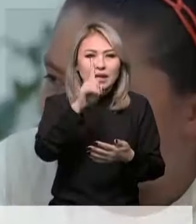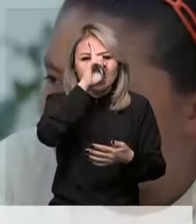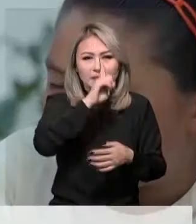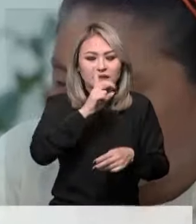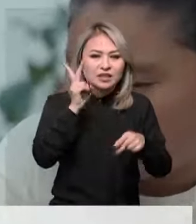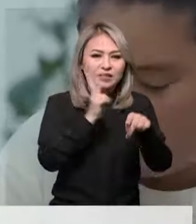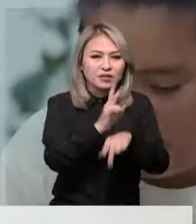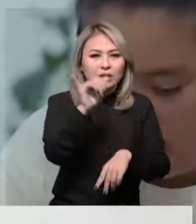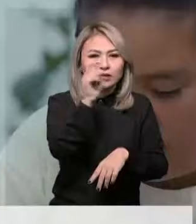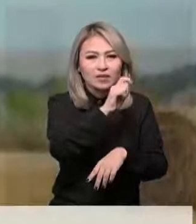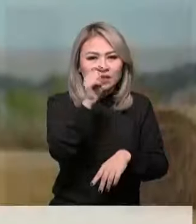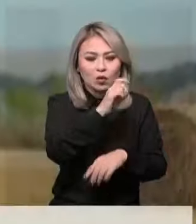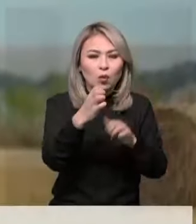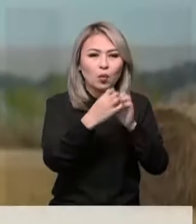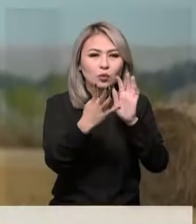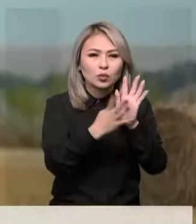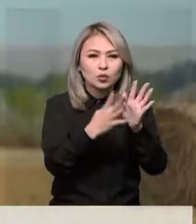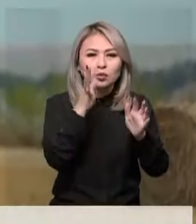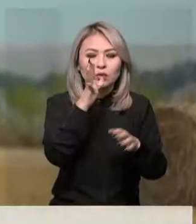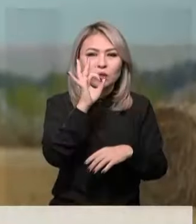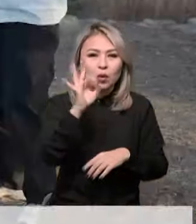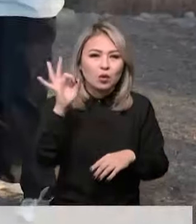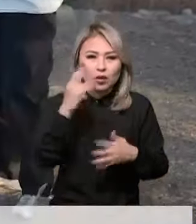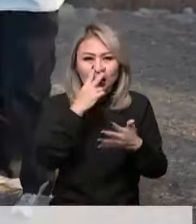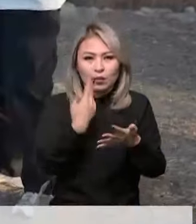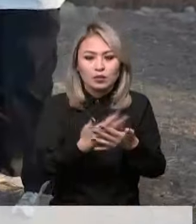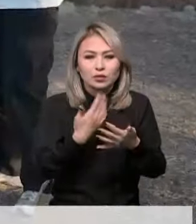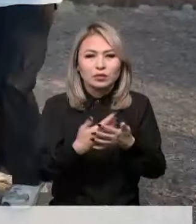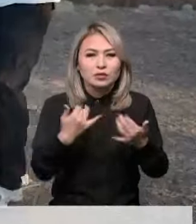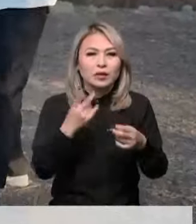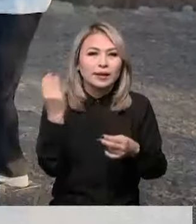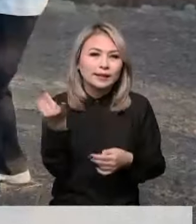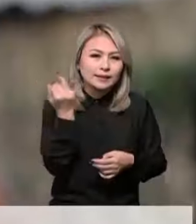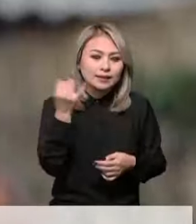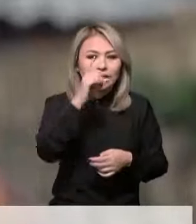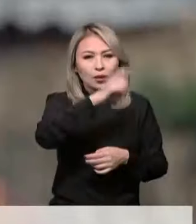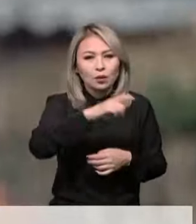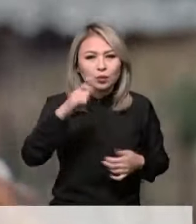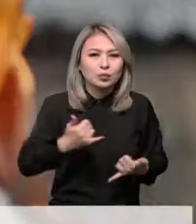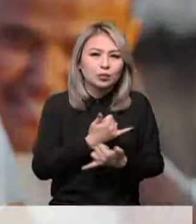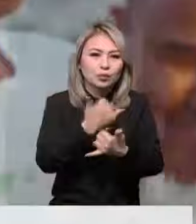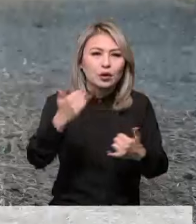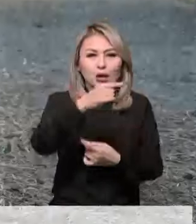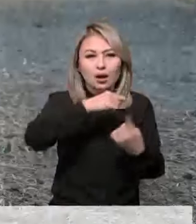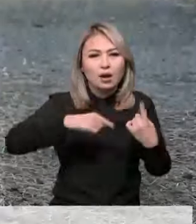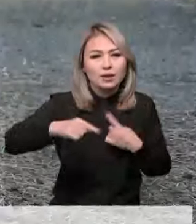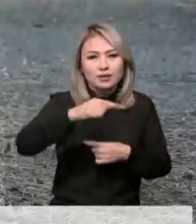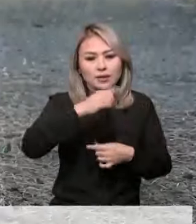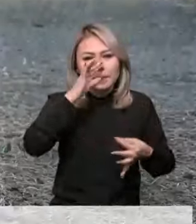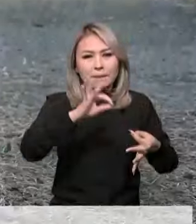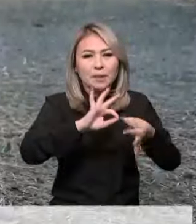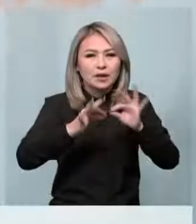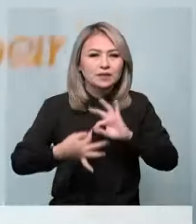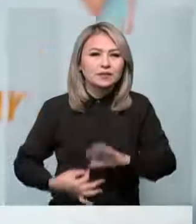рет, жексенбі күні 19:00-де көрсетіледі. Бұл жобада мал шаруашылығына қызыққан көрермендер үшін кәсіпті дөңгелетудің қыр-сыры